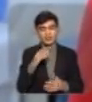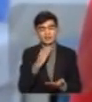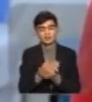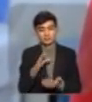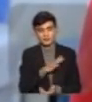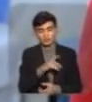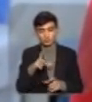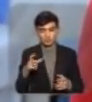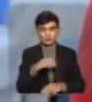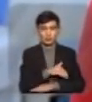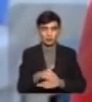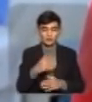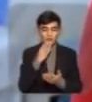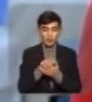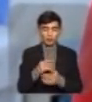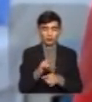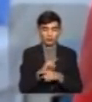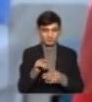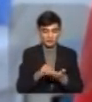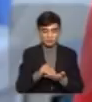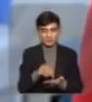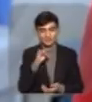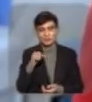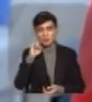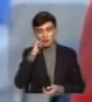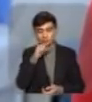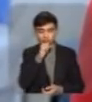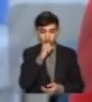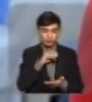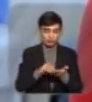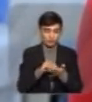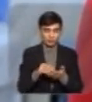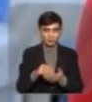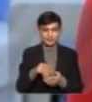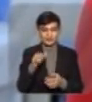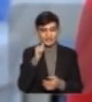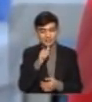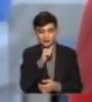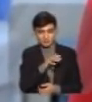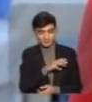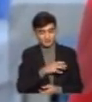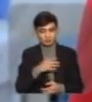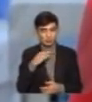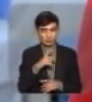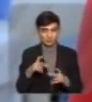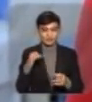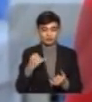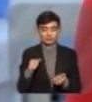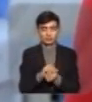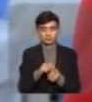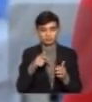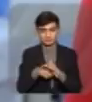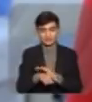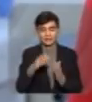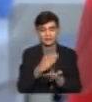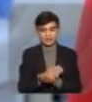болды, үйіндегі ата-енелерін, әжелерін көрсетпей жасырғандар болды. Сол себепті учаске комиссияға құзыретіне енгізілді. Биылғы